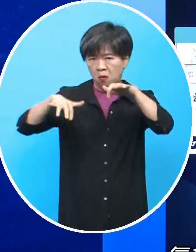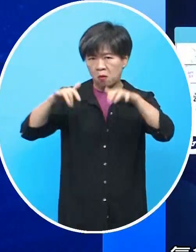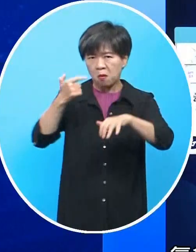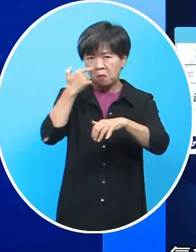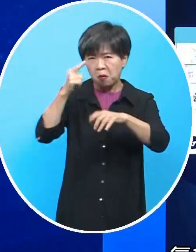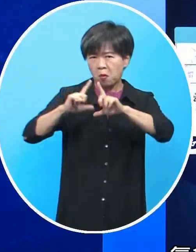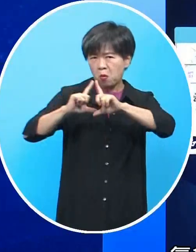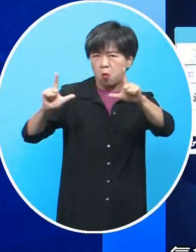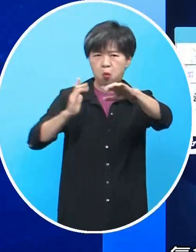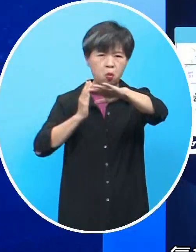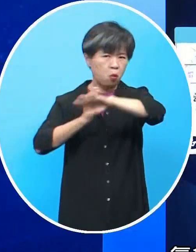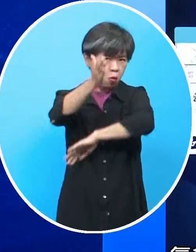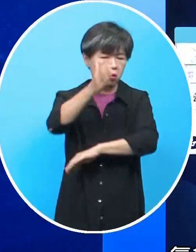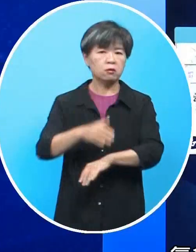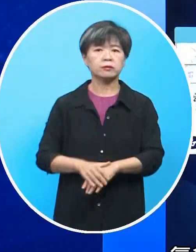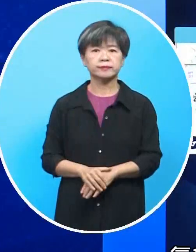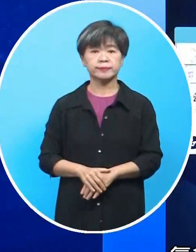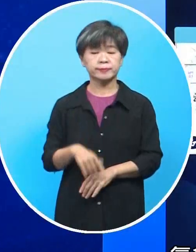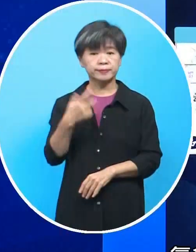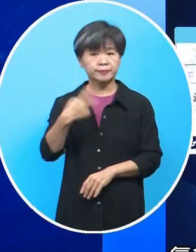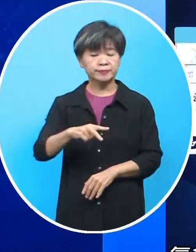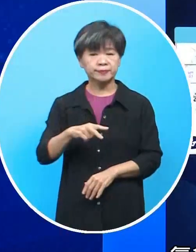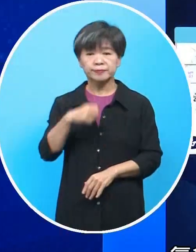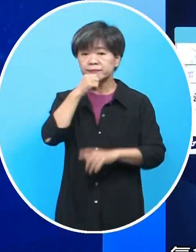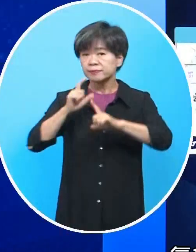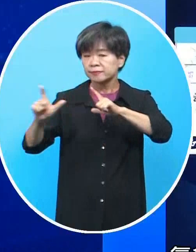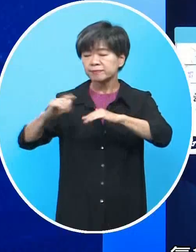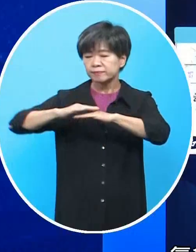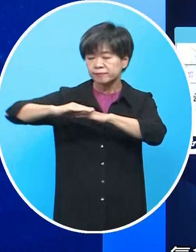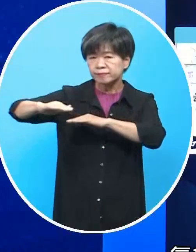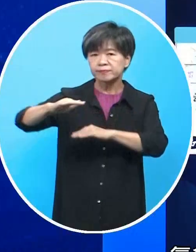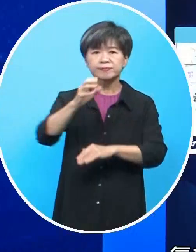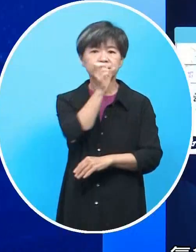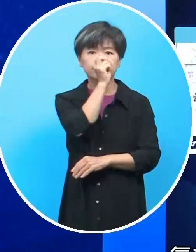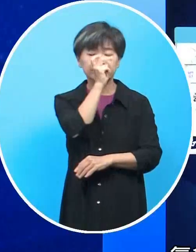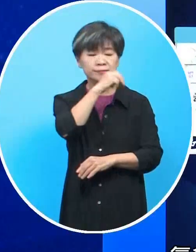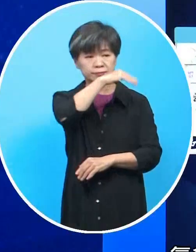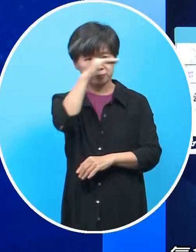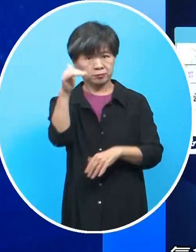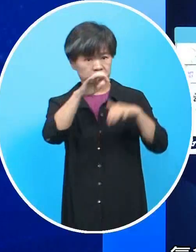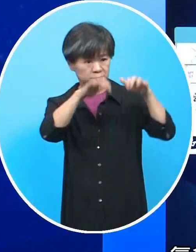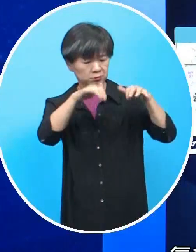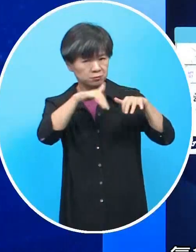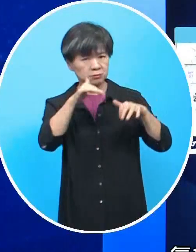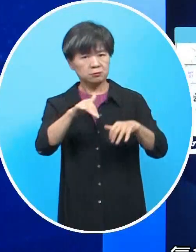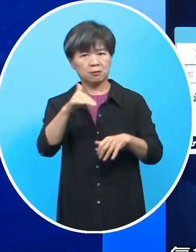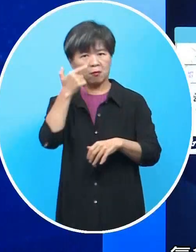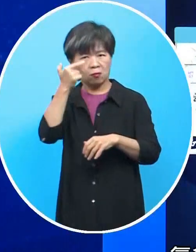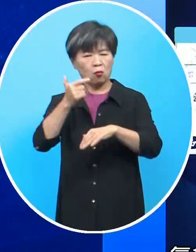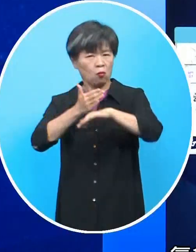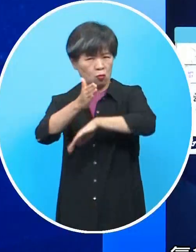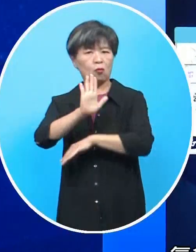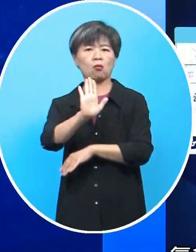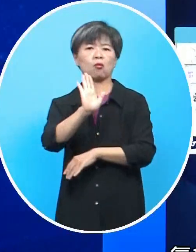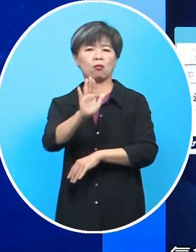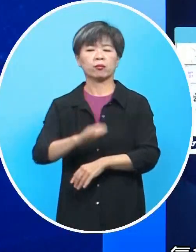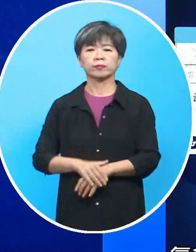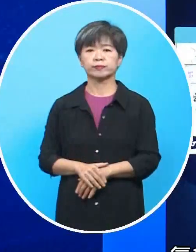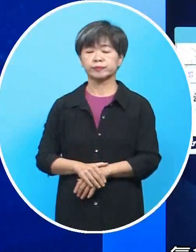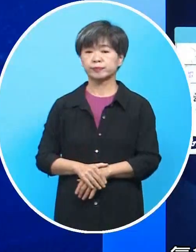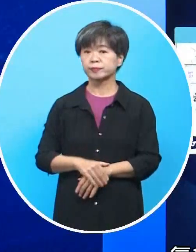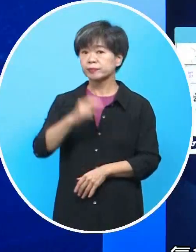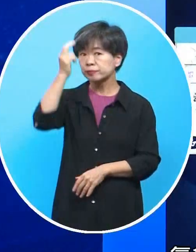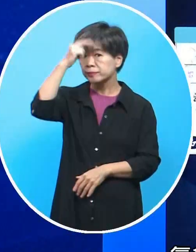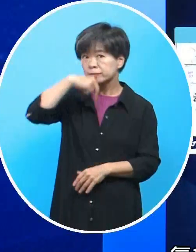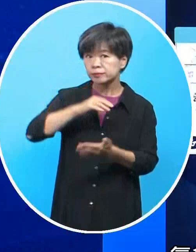雨。另外，台东的平地还有宜兰的山区会有局部的豪雨或者是大豪雨。那在今天下午过后的